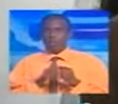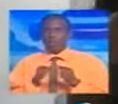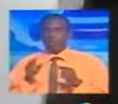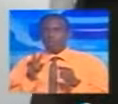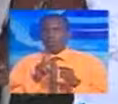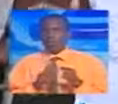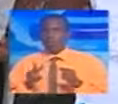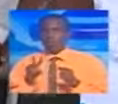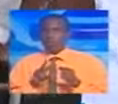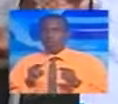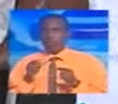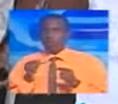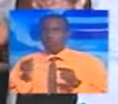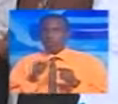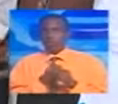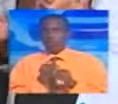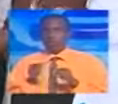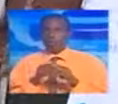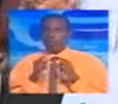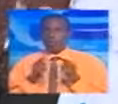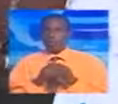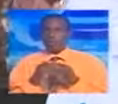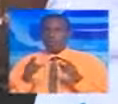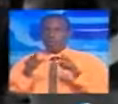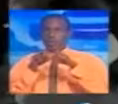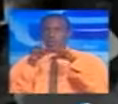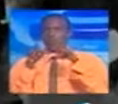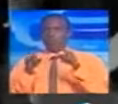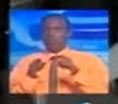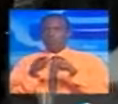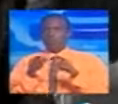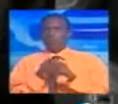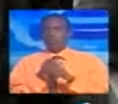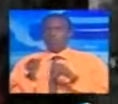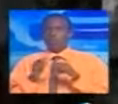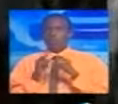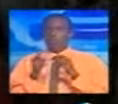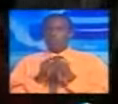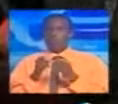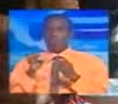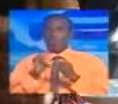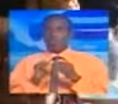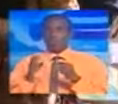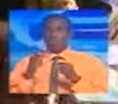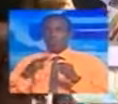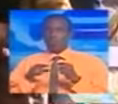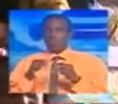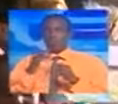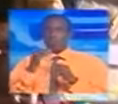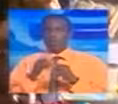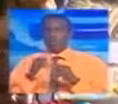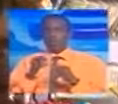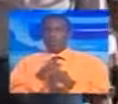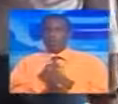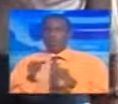ville de l'unité d'Ikil. La plaque a été dévoilée par le ministre de la région Mohamed Abdelkader Moussa Hilem aux côtés du sultan